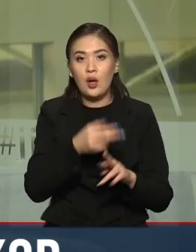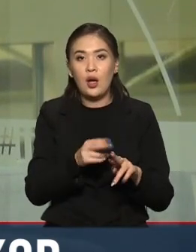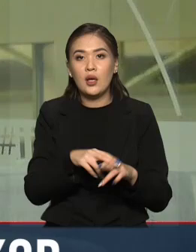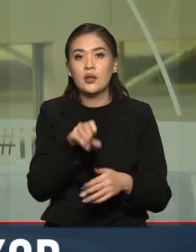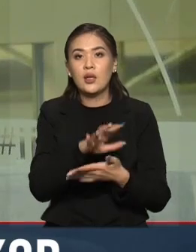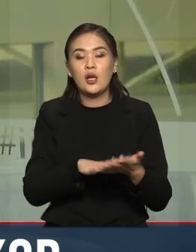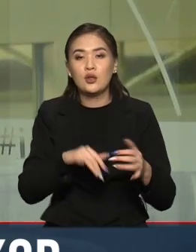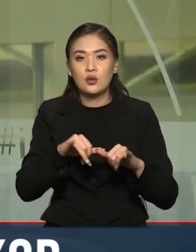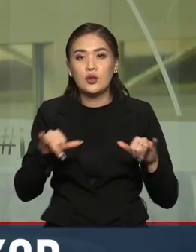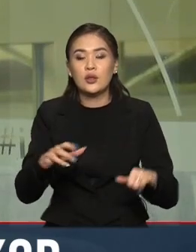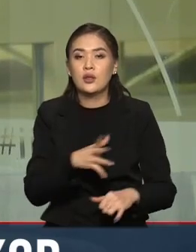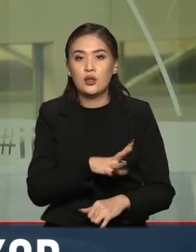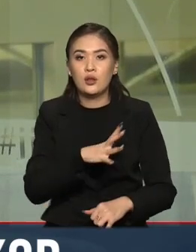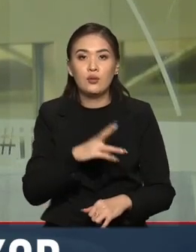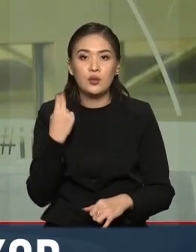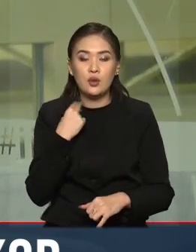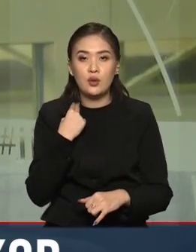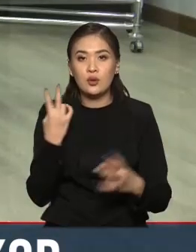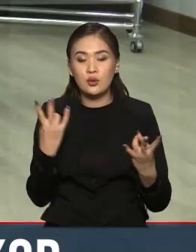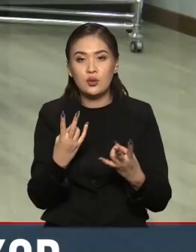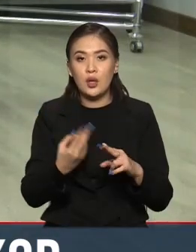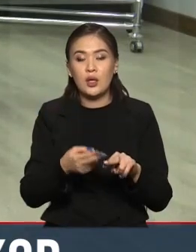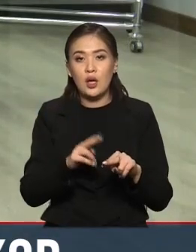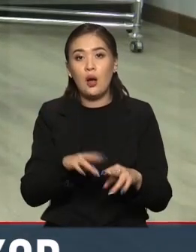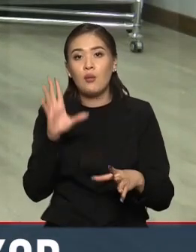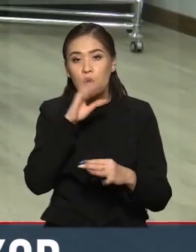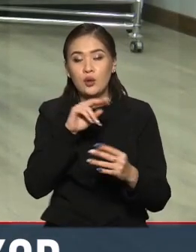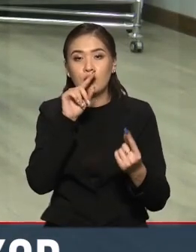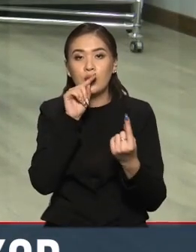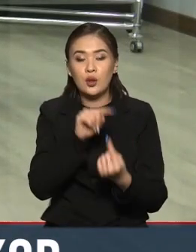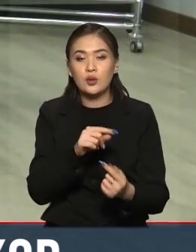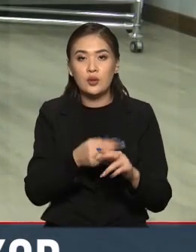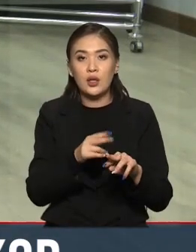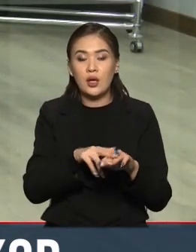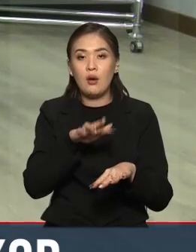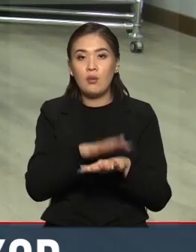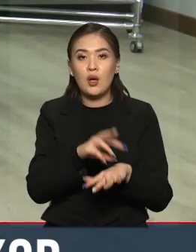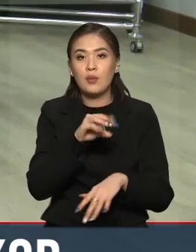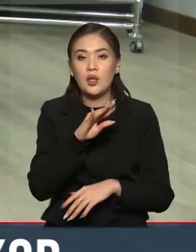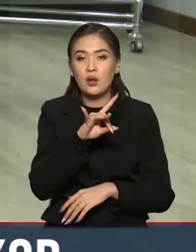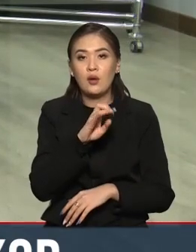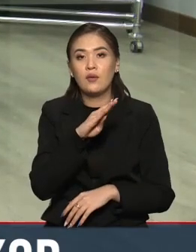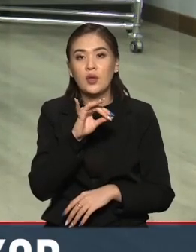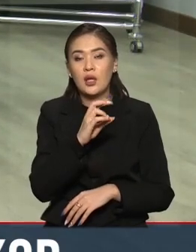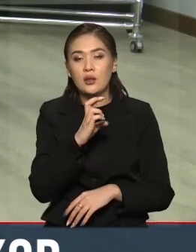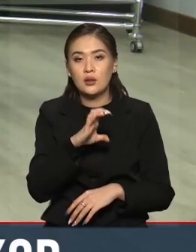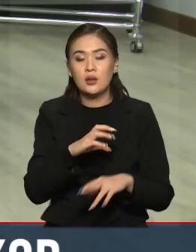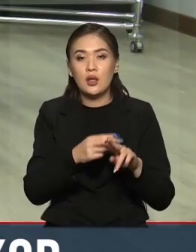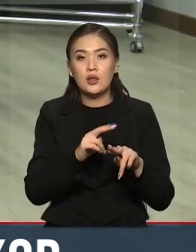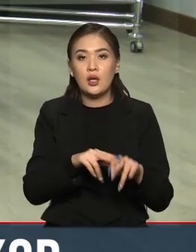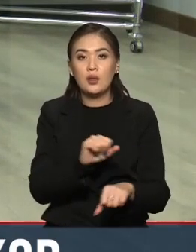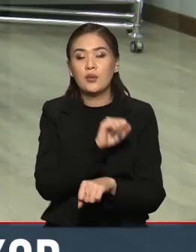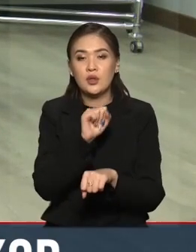там увеличивать долг. То есть банки, думаю, будут против этого. Естественно, и банки, и микрофинансовые организации против, но приостановить этот